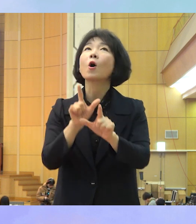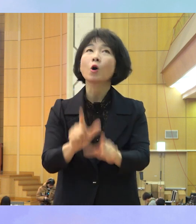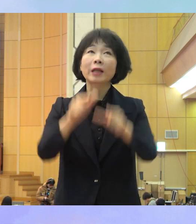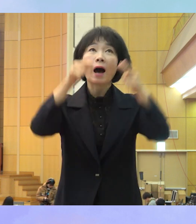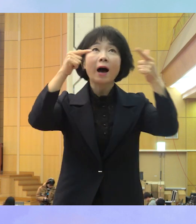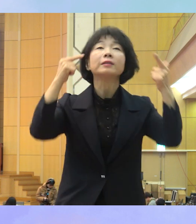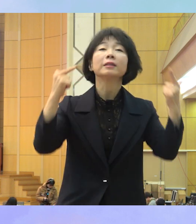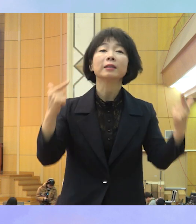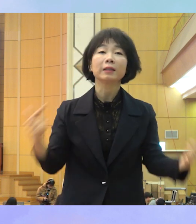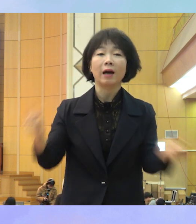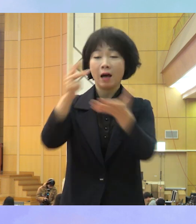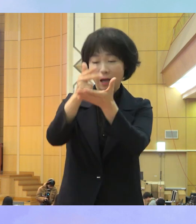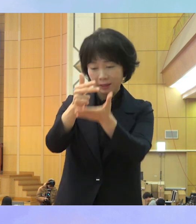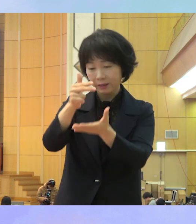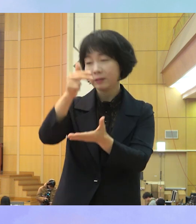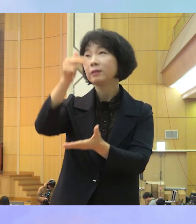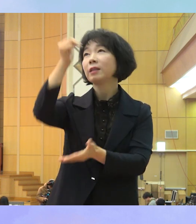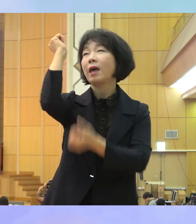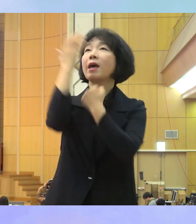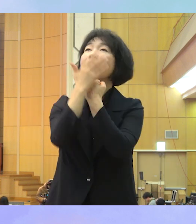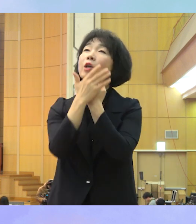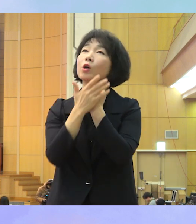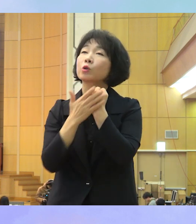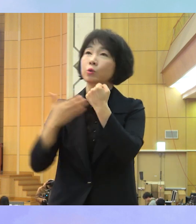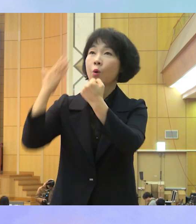당연한 것 아니라